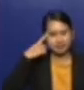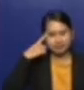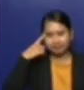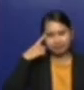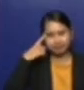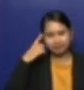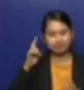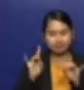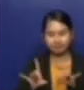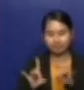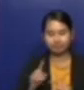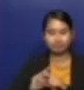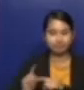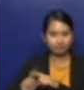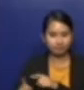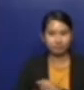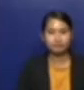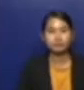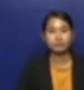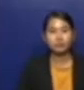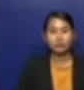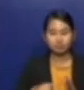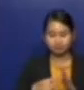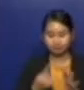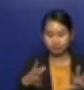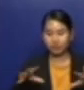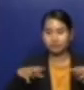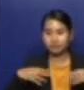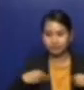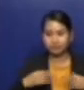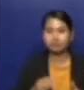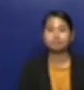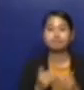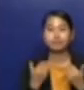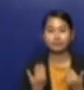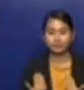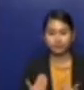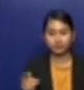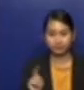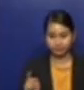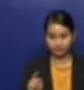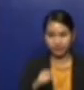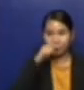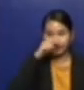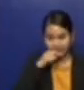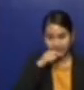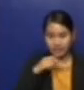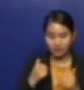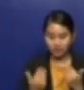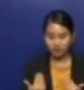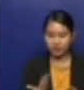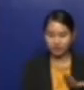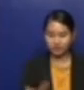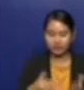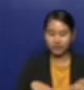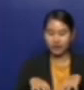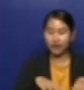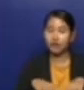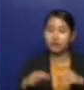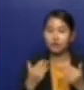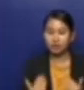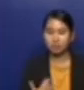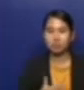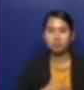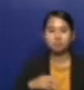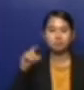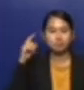ความเชื่อถือเราต้องยอมรับสิครับว่าวันนี้บ้านเมืองในยุคนี้หรือการบริหารจัดการในยุคนี้ผมก็ยังเชื่